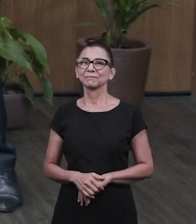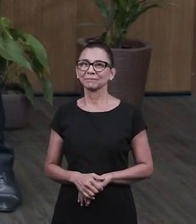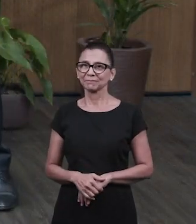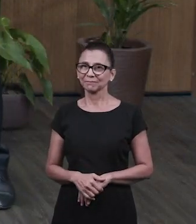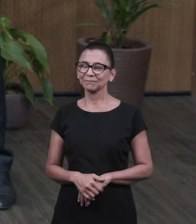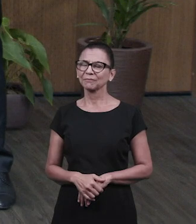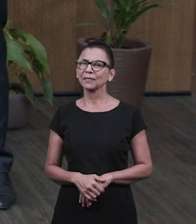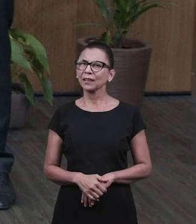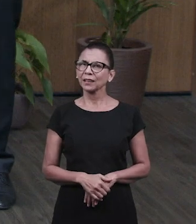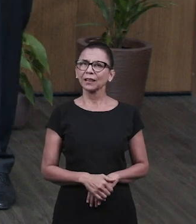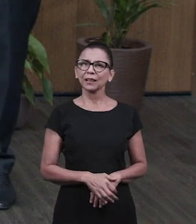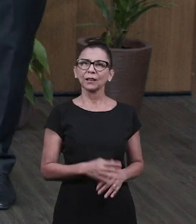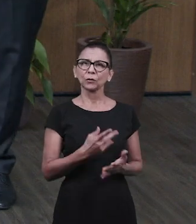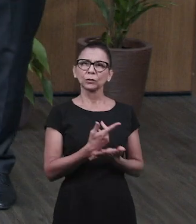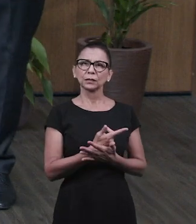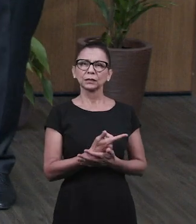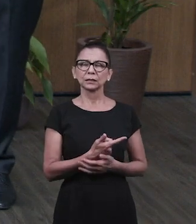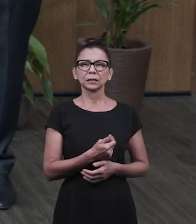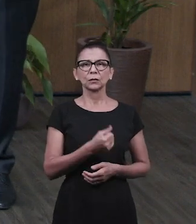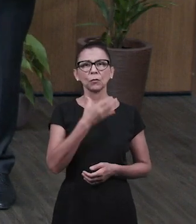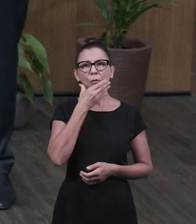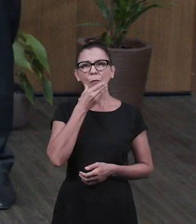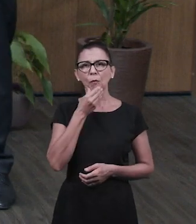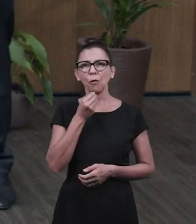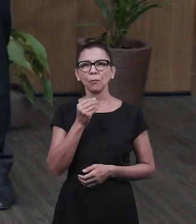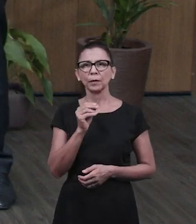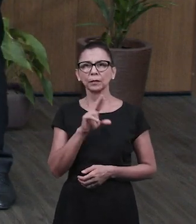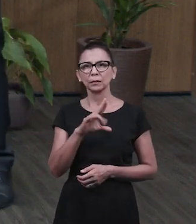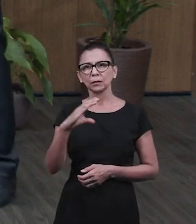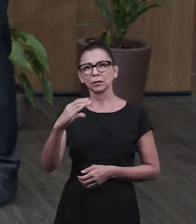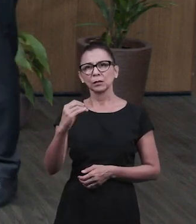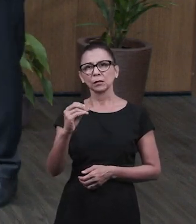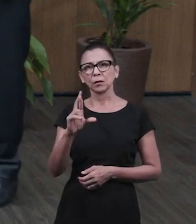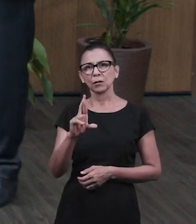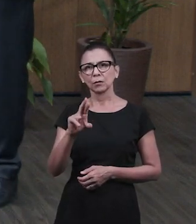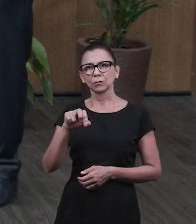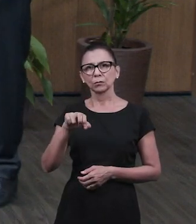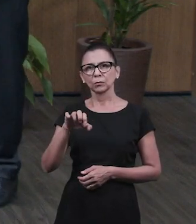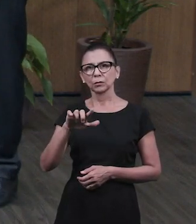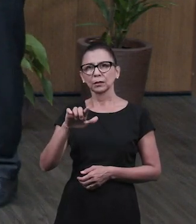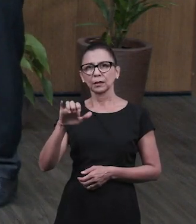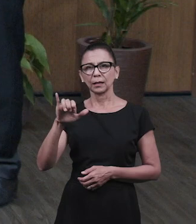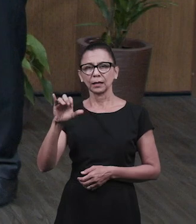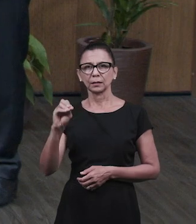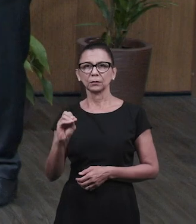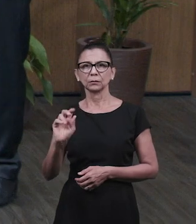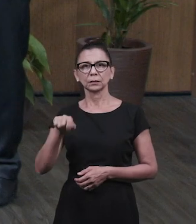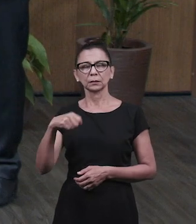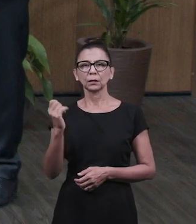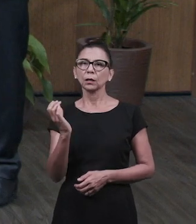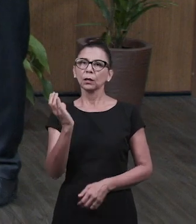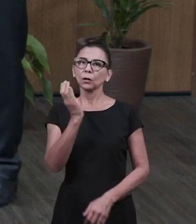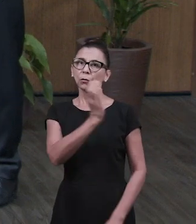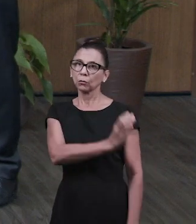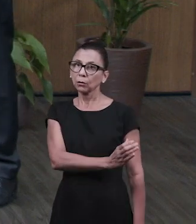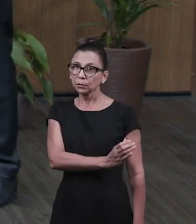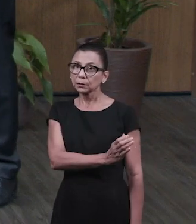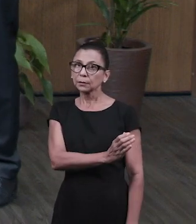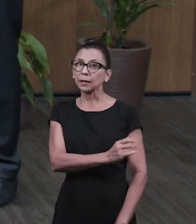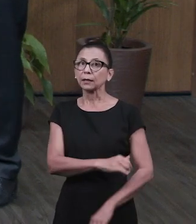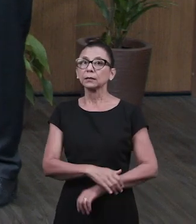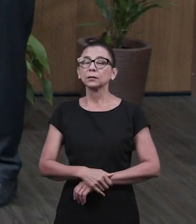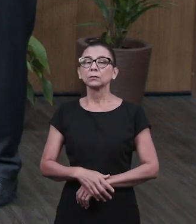que dans la vie d'un homme qui s'appelait Corneille. Corneille avait eu une vision, un